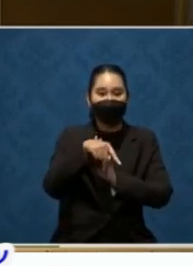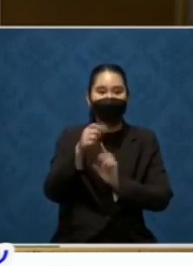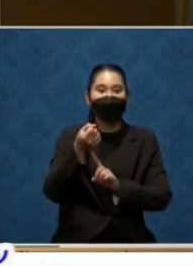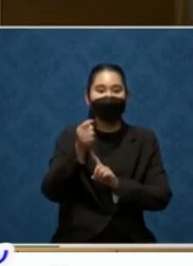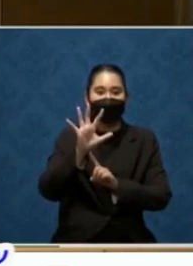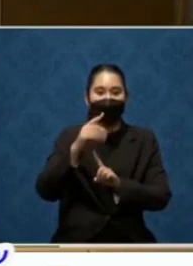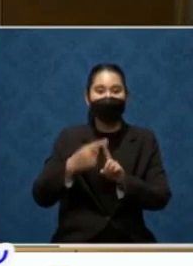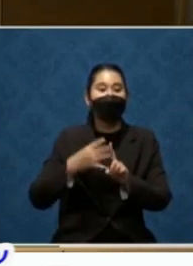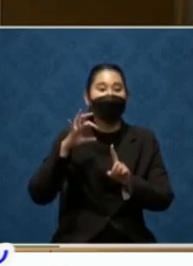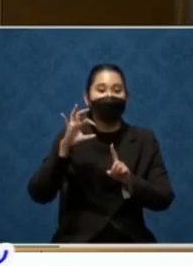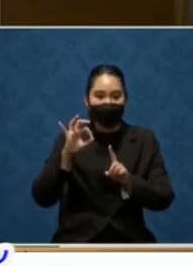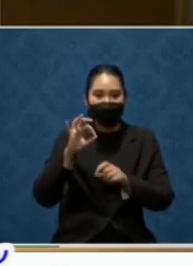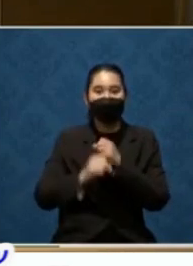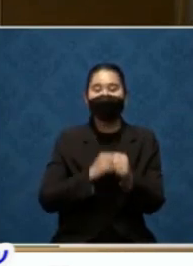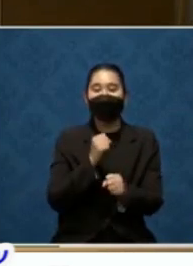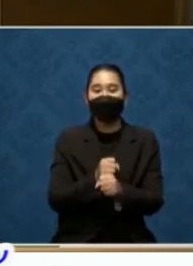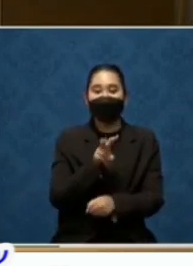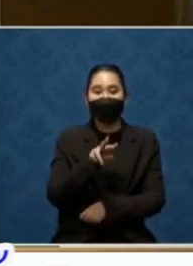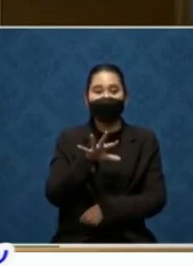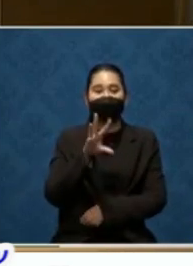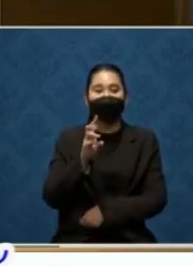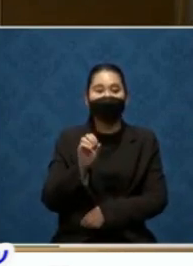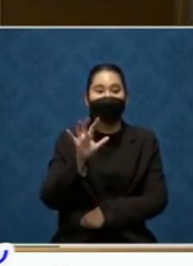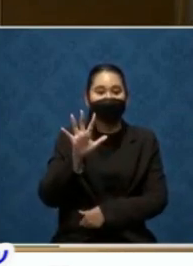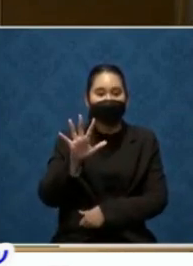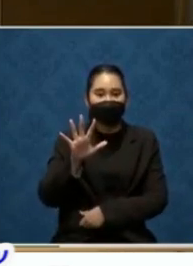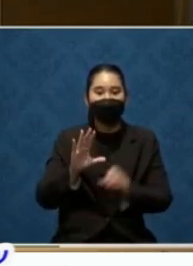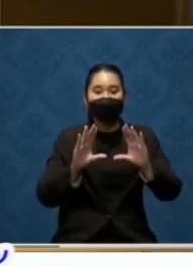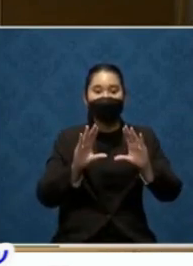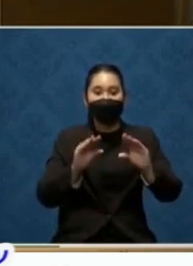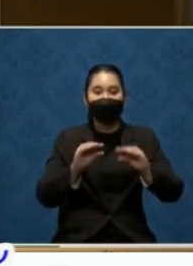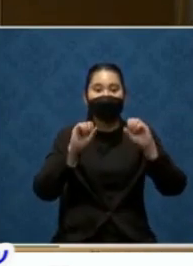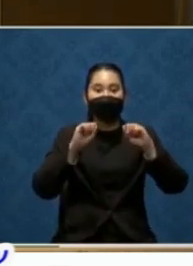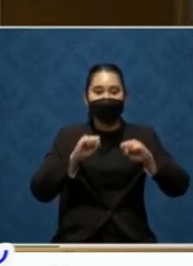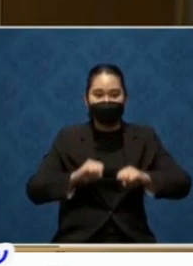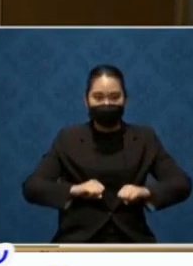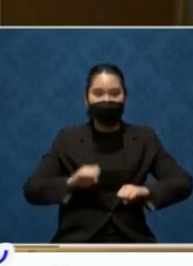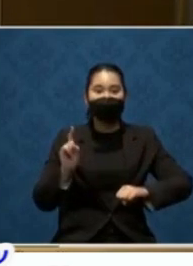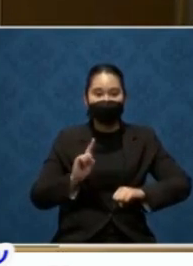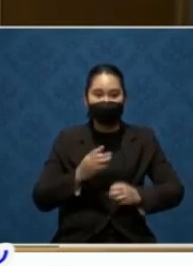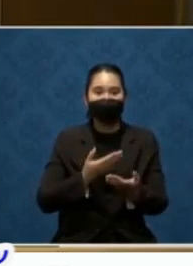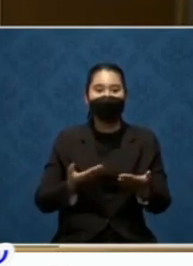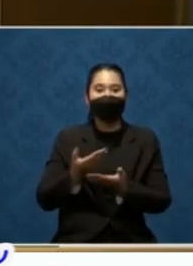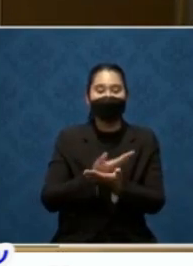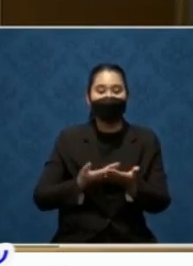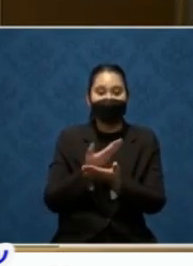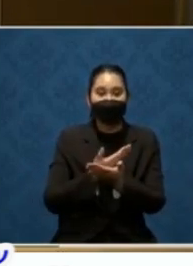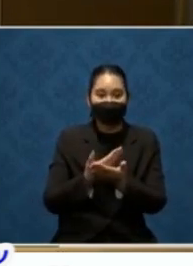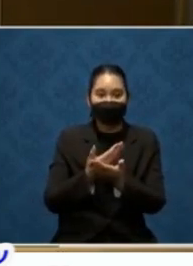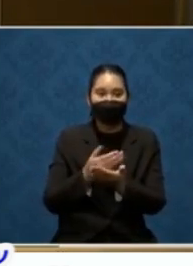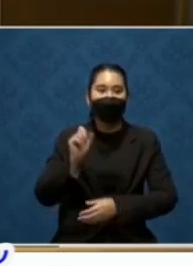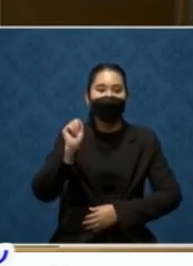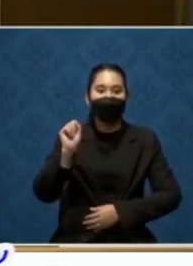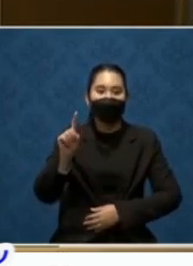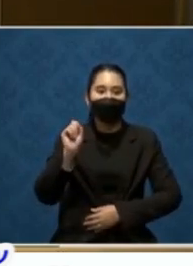15กันยายน2565ที่ประชุมได้เห็นชอบให้พิจารณายติดังกล่าวเป็นเรื่องด่